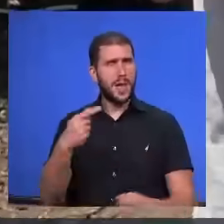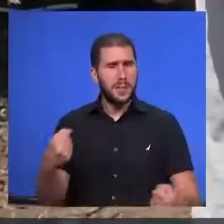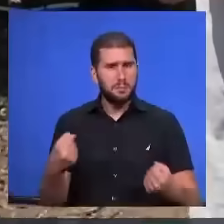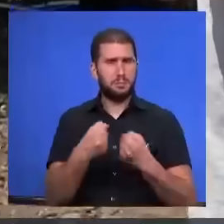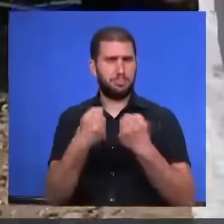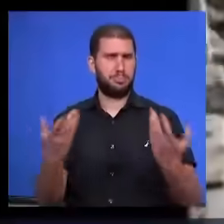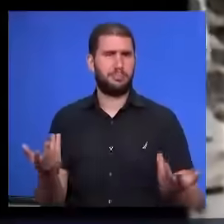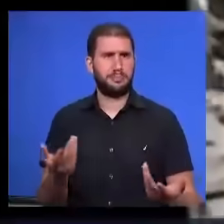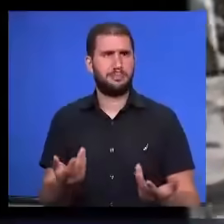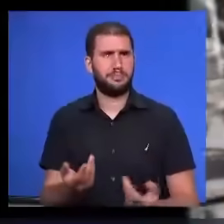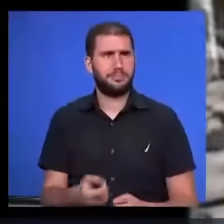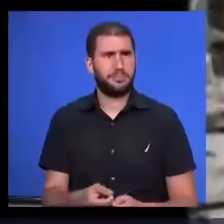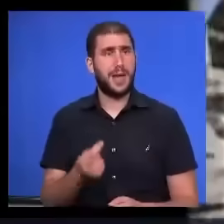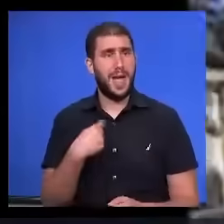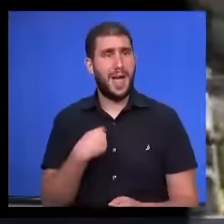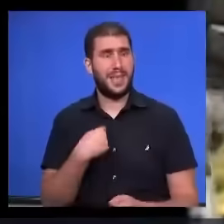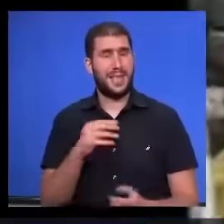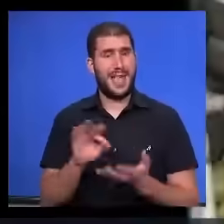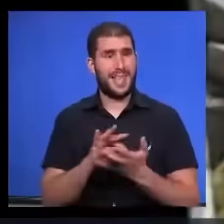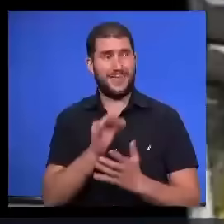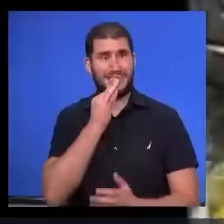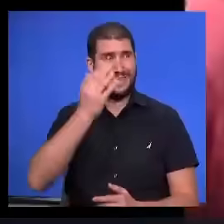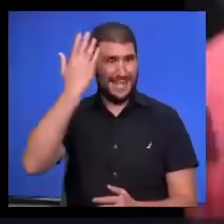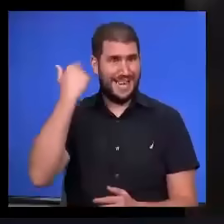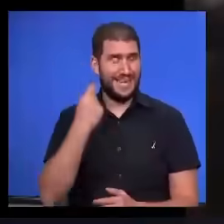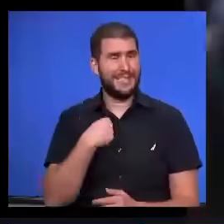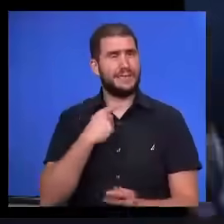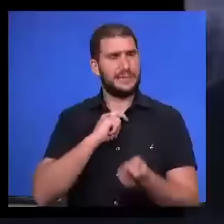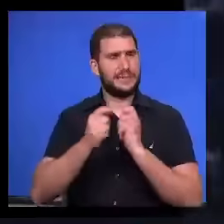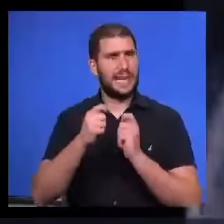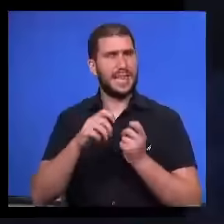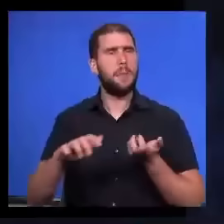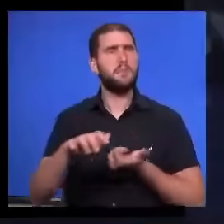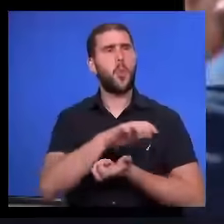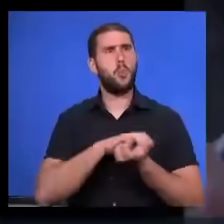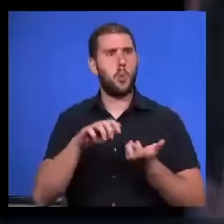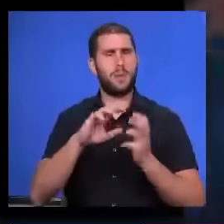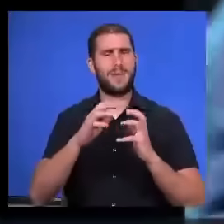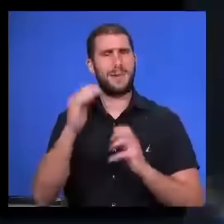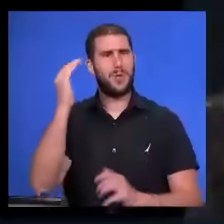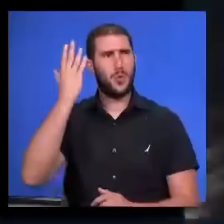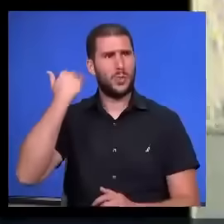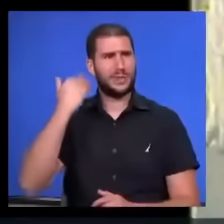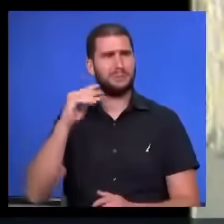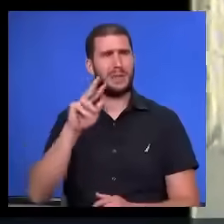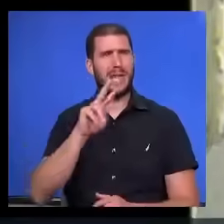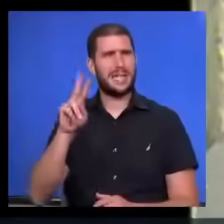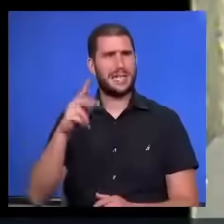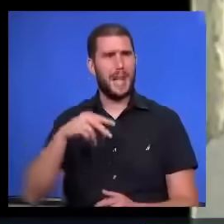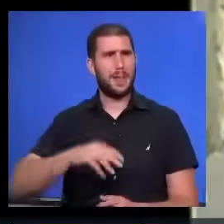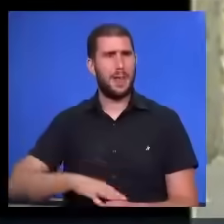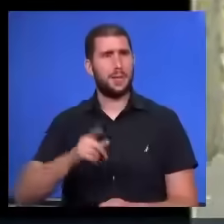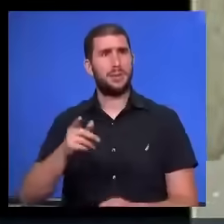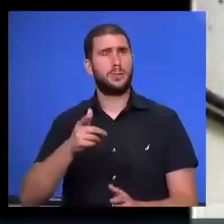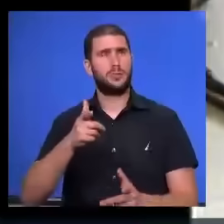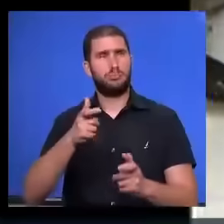שטח, בהתנגשות כזאת. אני עוד ככתב צעיר סיקרתי את המהומות בכפרים הדרוזים בכרמל. שוטרים ירו אש